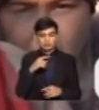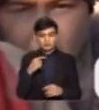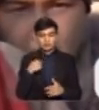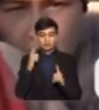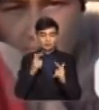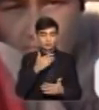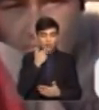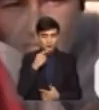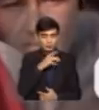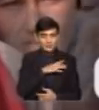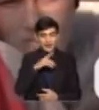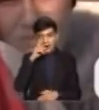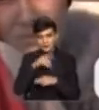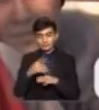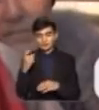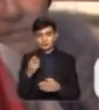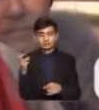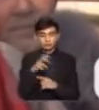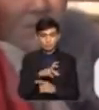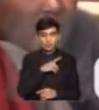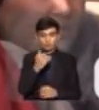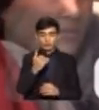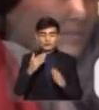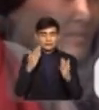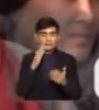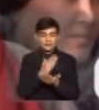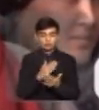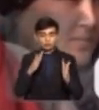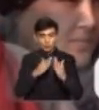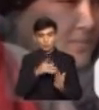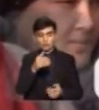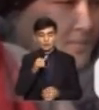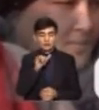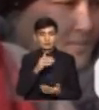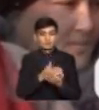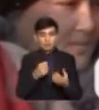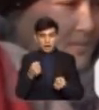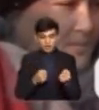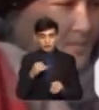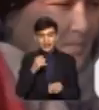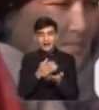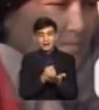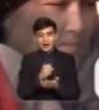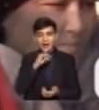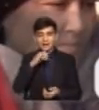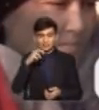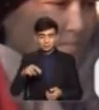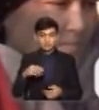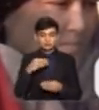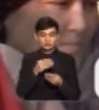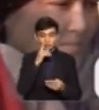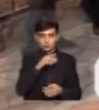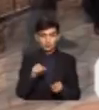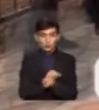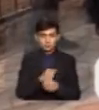Неделю назад аким пришел к нам и сказал, что у вас есть дом, есть машина, вы не получите АСП. И разорвал документ, который дала ему моя